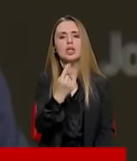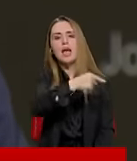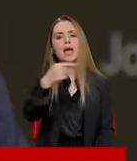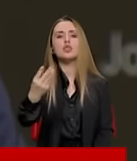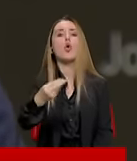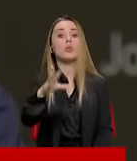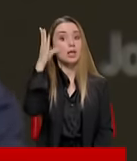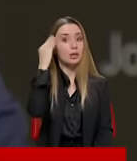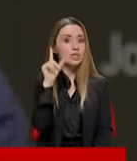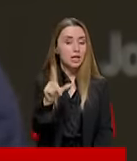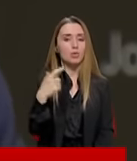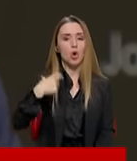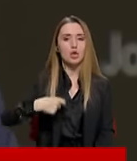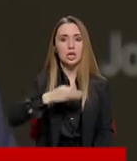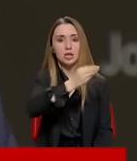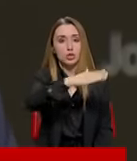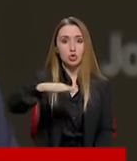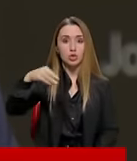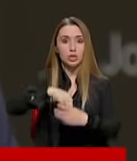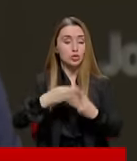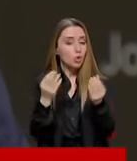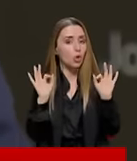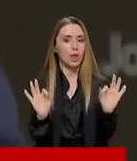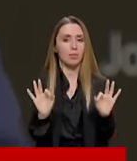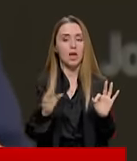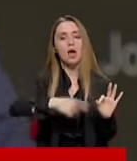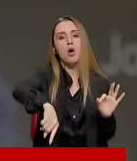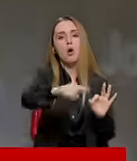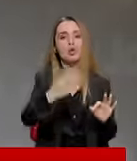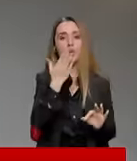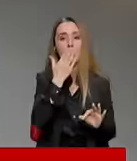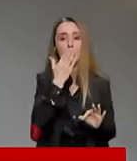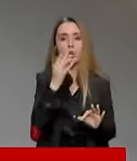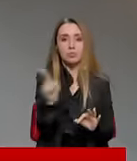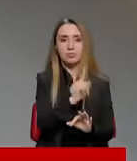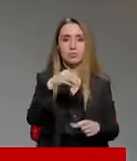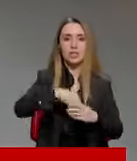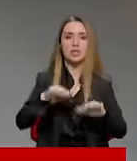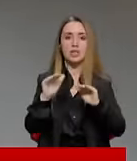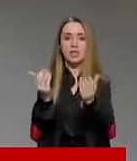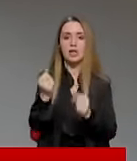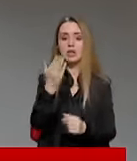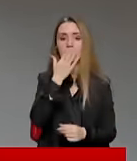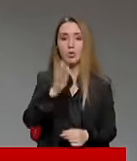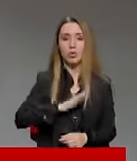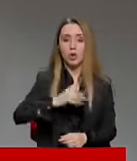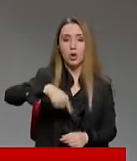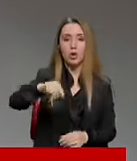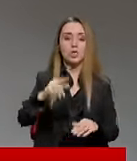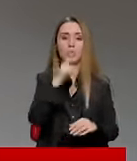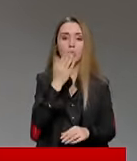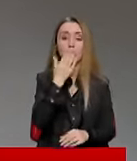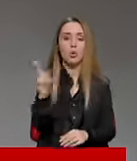kalmadığını anlayacak bu özellikle çocuklar için çok önemli onların okuması için destek alan ailelerin çocuklarının okuması